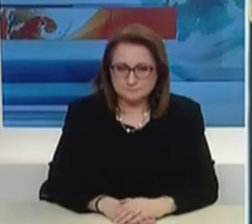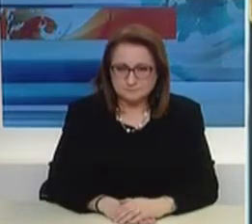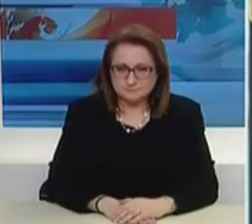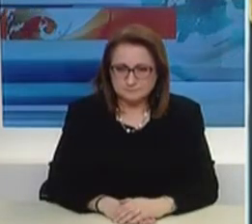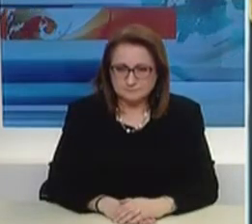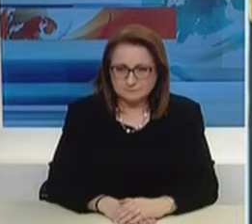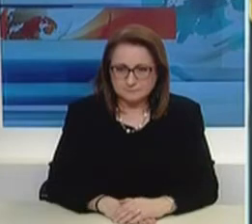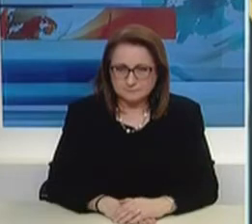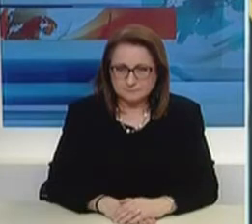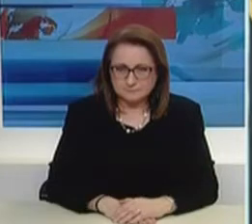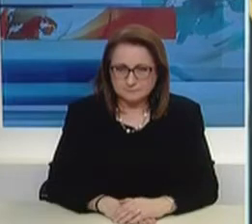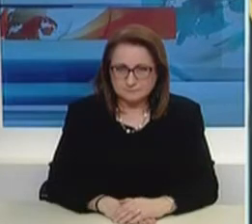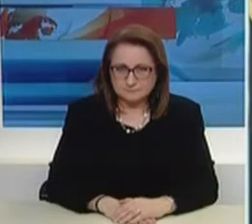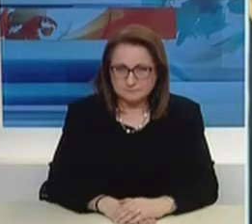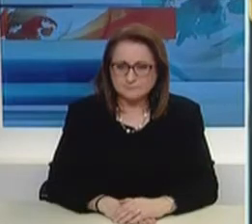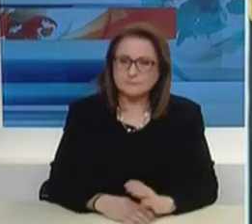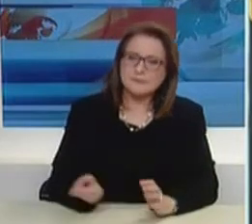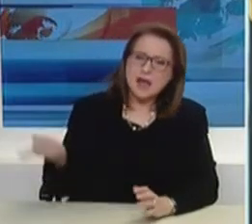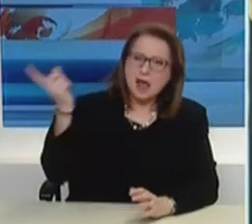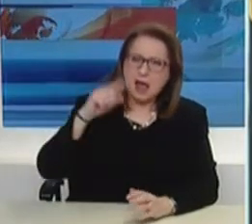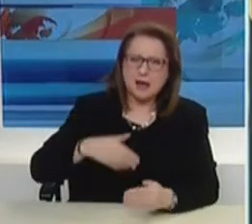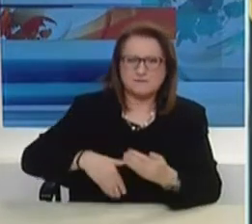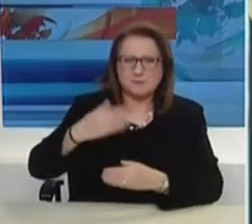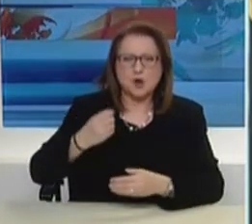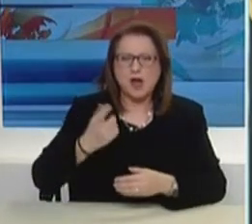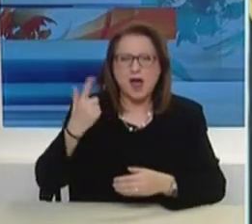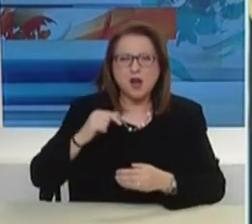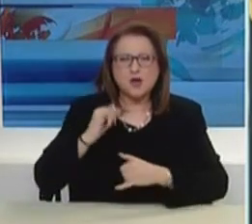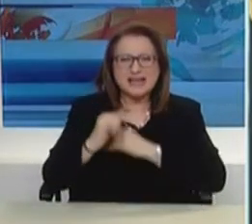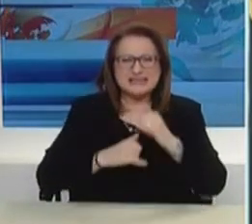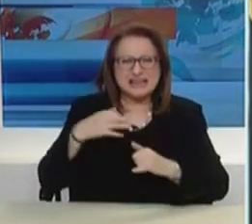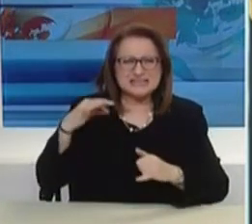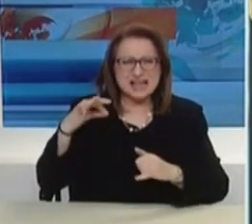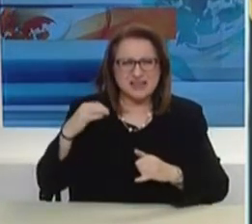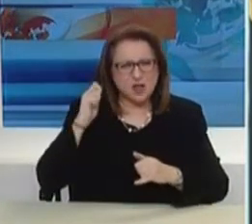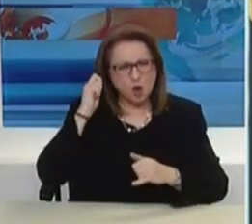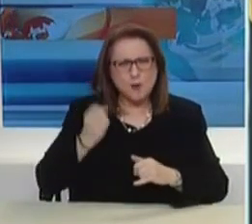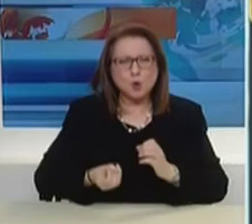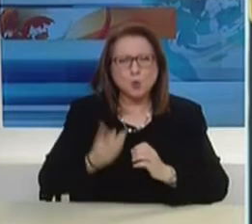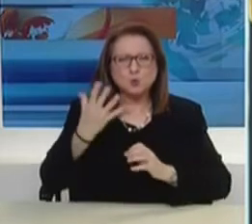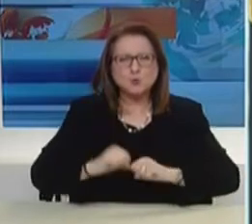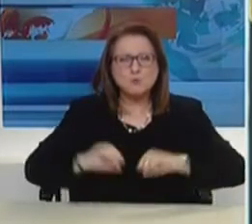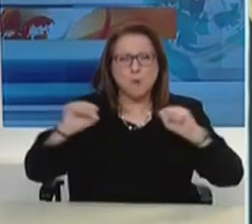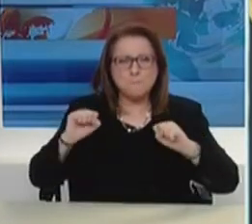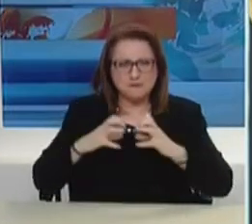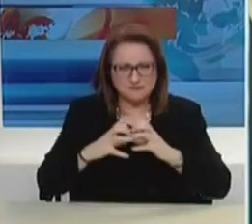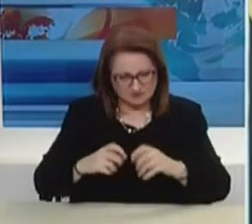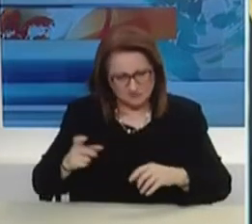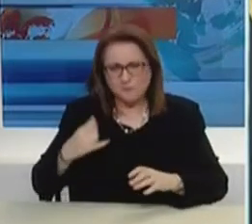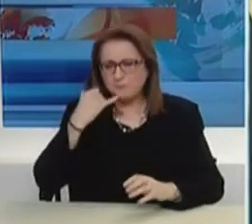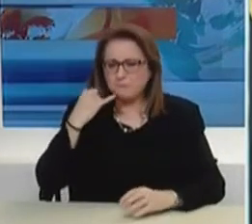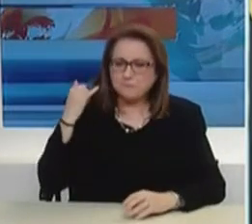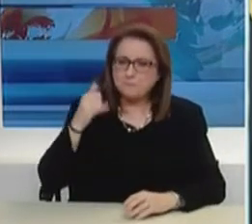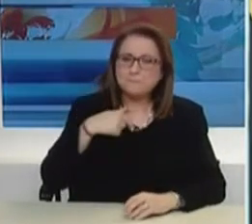Επόμενη ερώτηση από την κυρία Προκόπη για το newsbomb.gr. Κύριε Τσιόδρα, σχετικά με τη θερμοκρασία του περιβάλλοντος και τη δραστηριότητα του ιού,